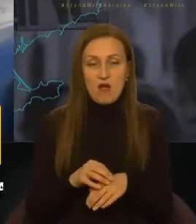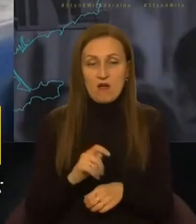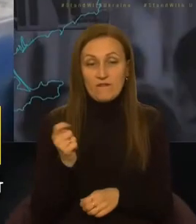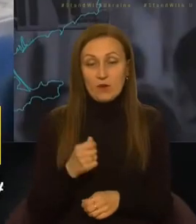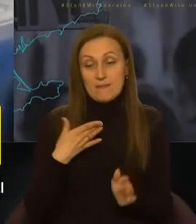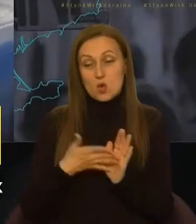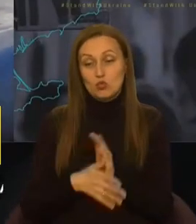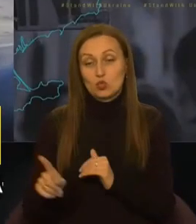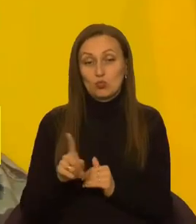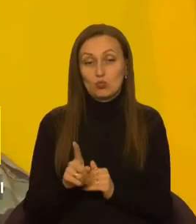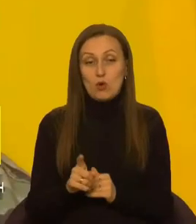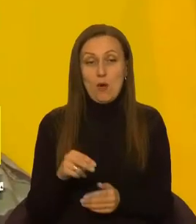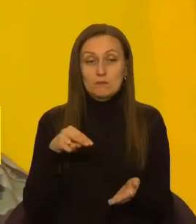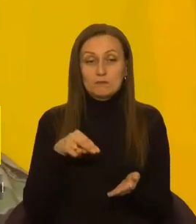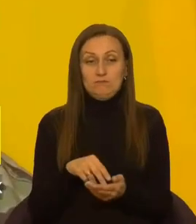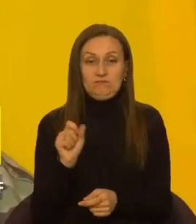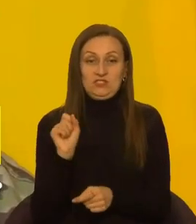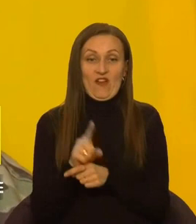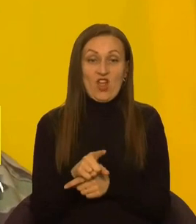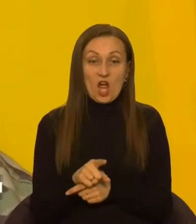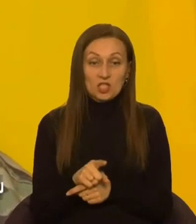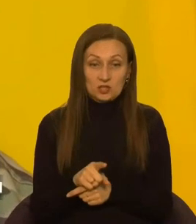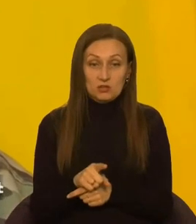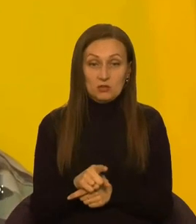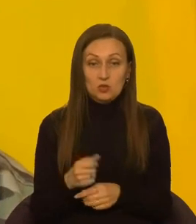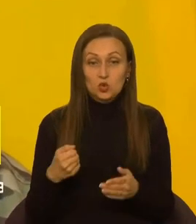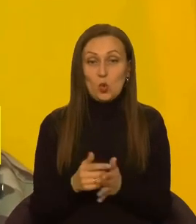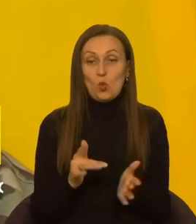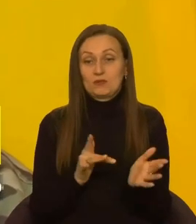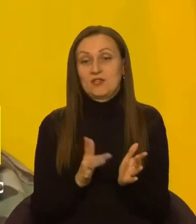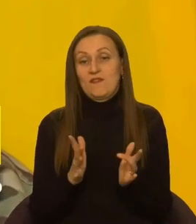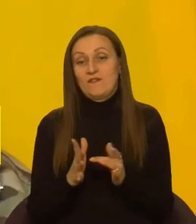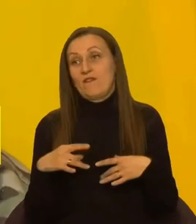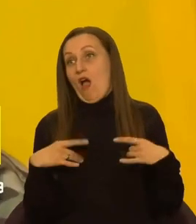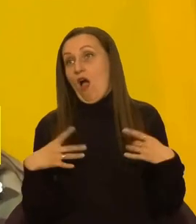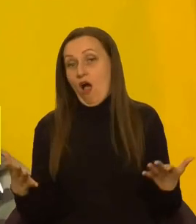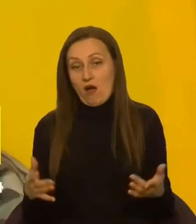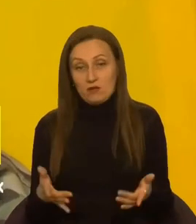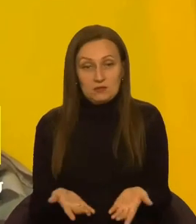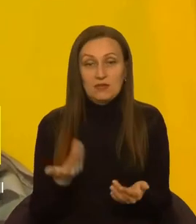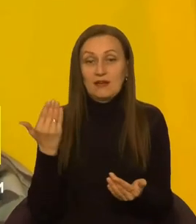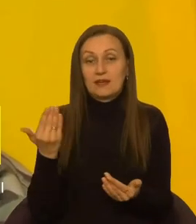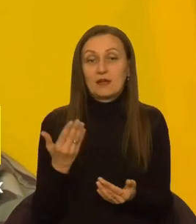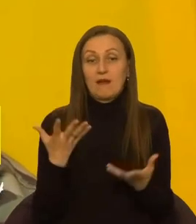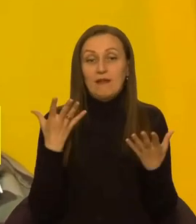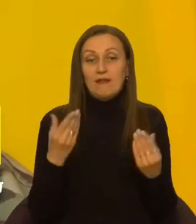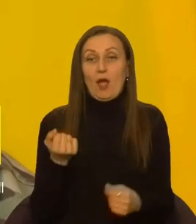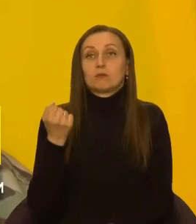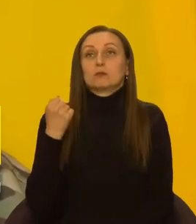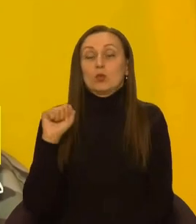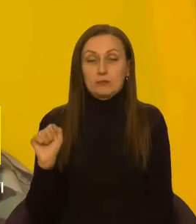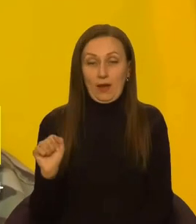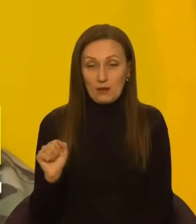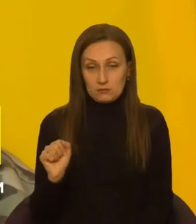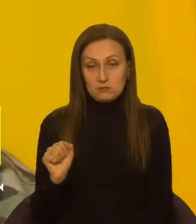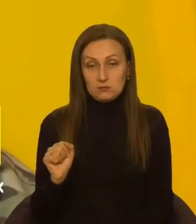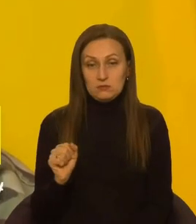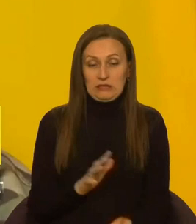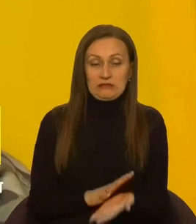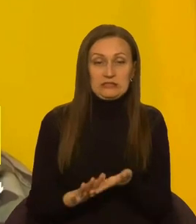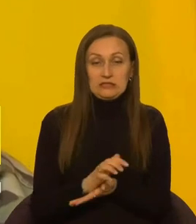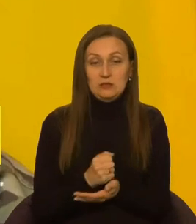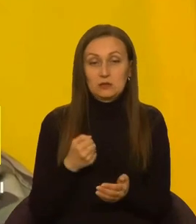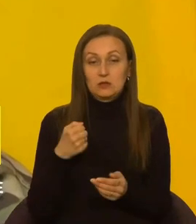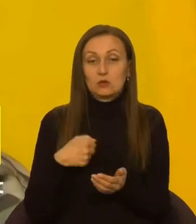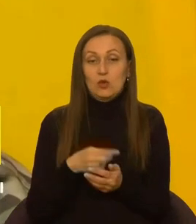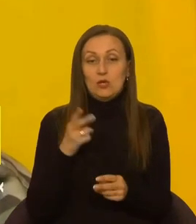ми розуміємо, що є поставлене завдання до свята, до так званого їхнього Дня Побєди, знищити до